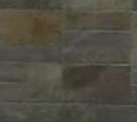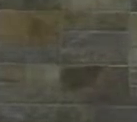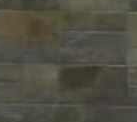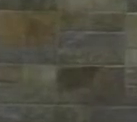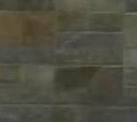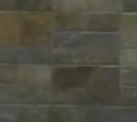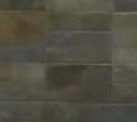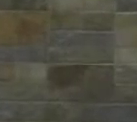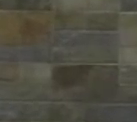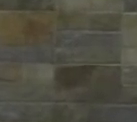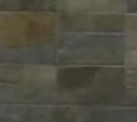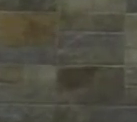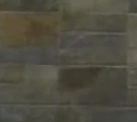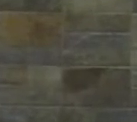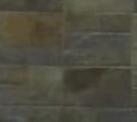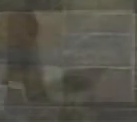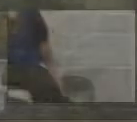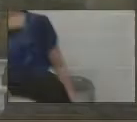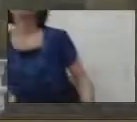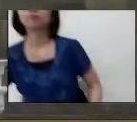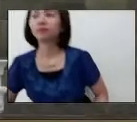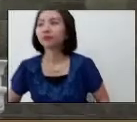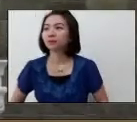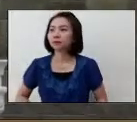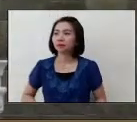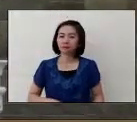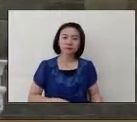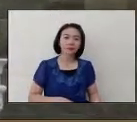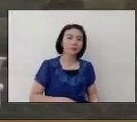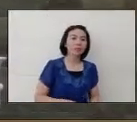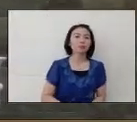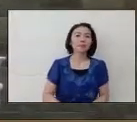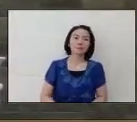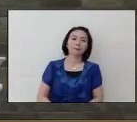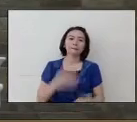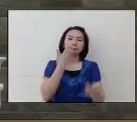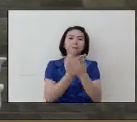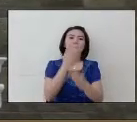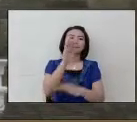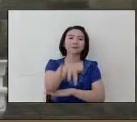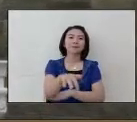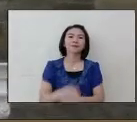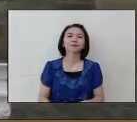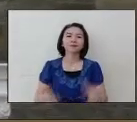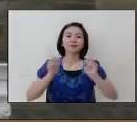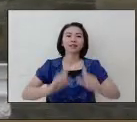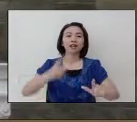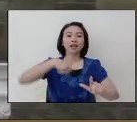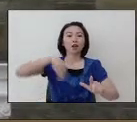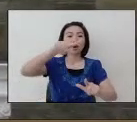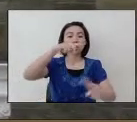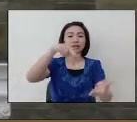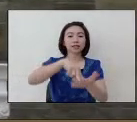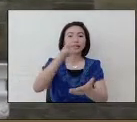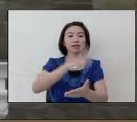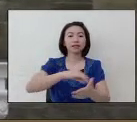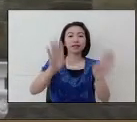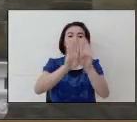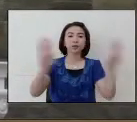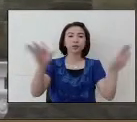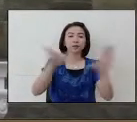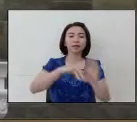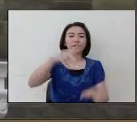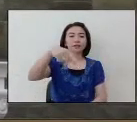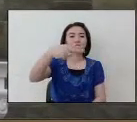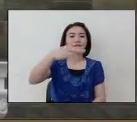All right, let us all stand, please, and turn your Bibles now in the book of Philippians. Philippians chapter 4,